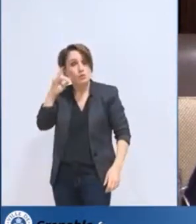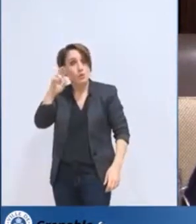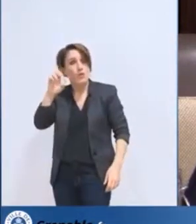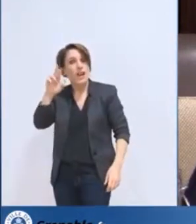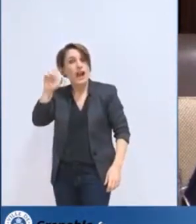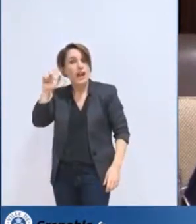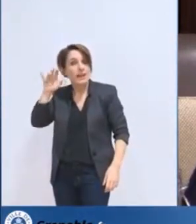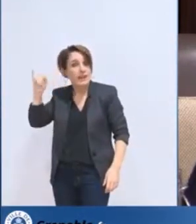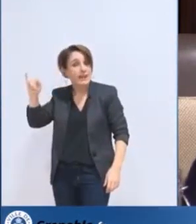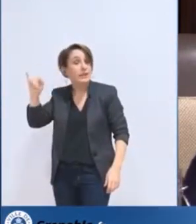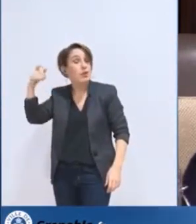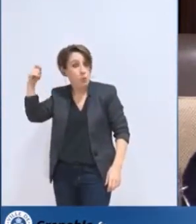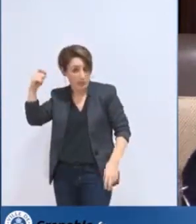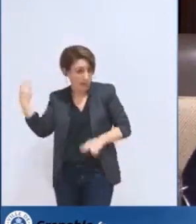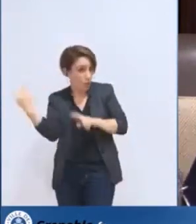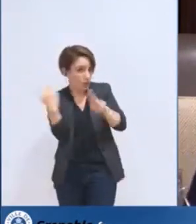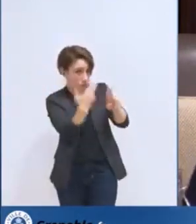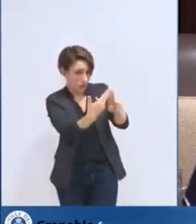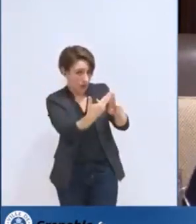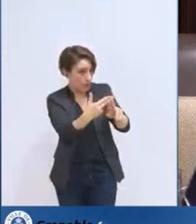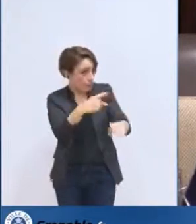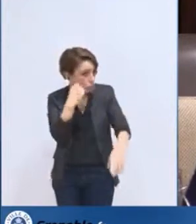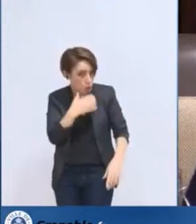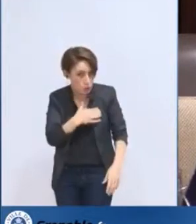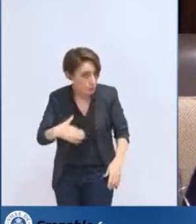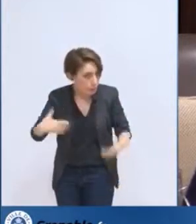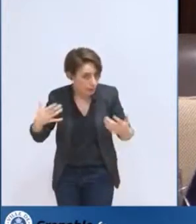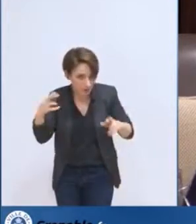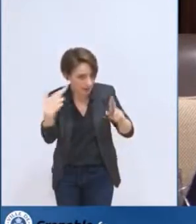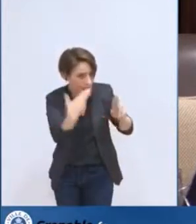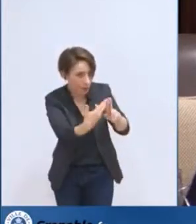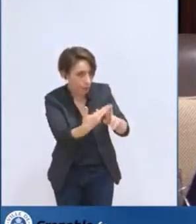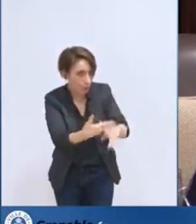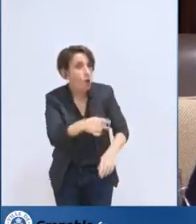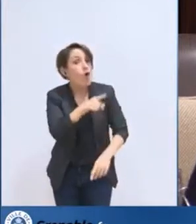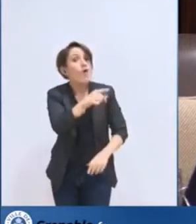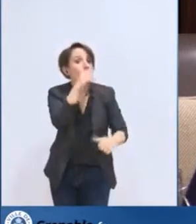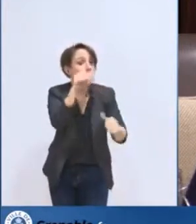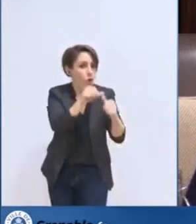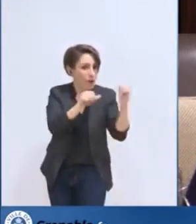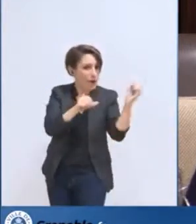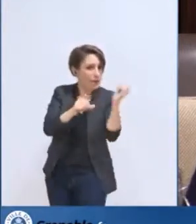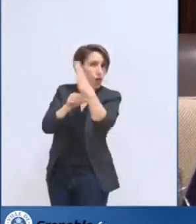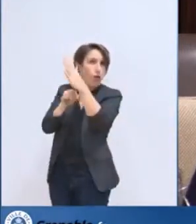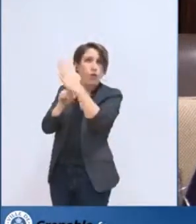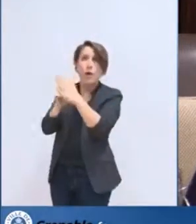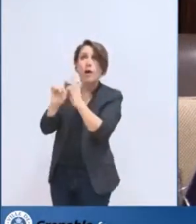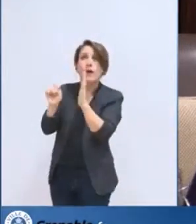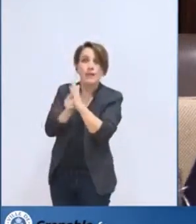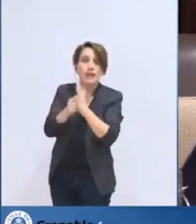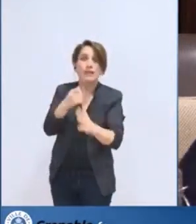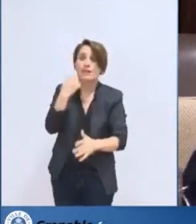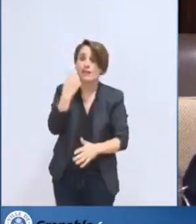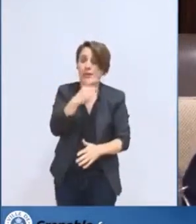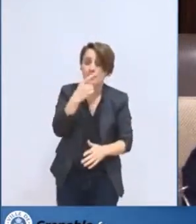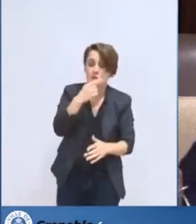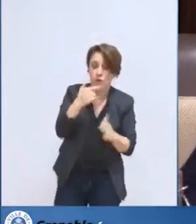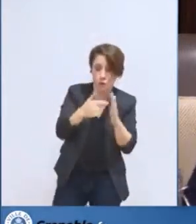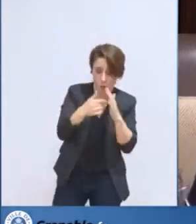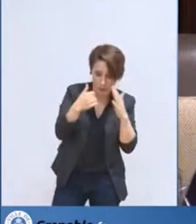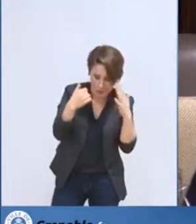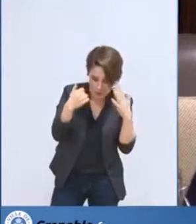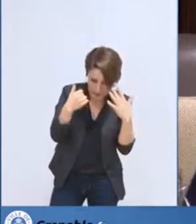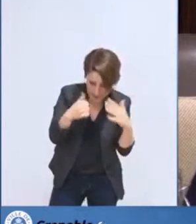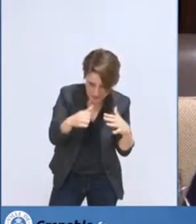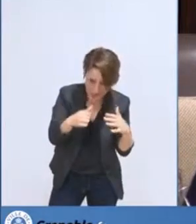maire. Vous avez en effet envoyé un courrier à Christophe Ferrari en décembre 2016 pour lui